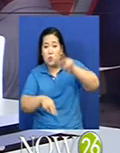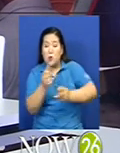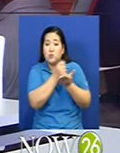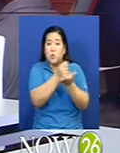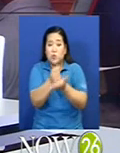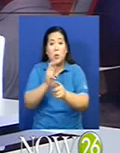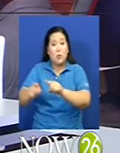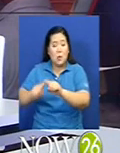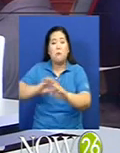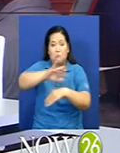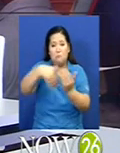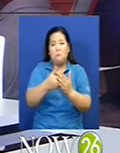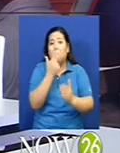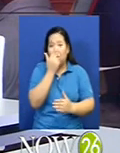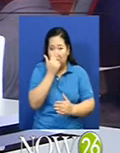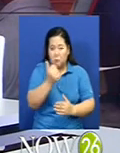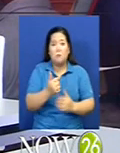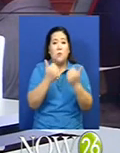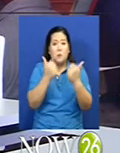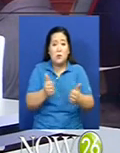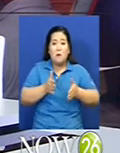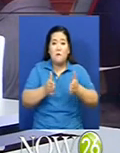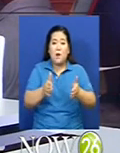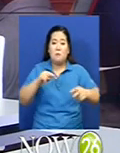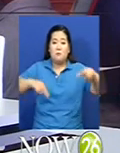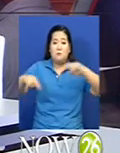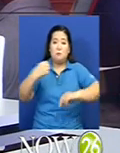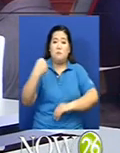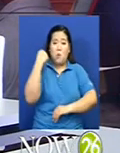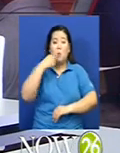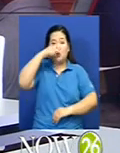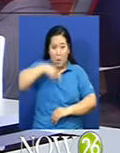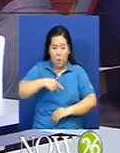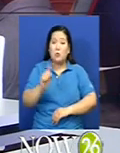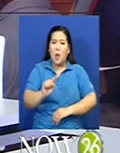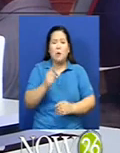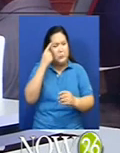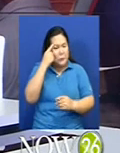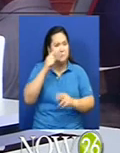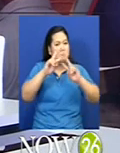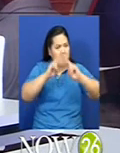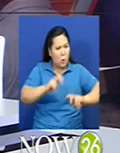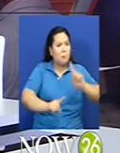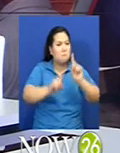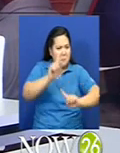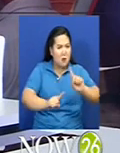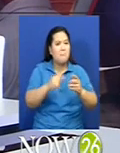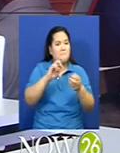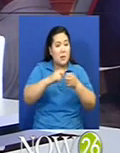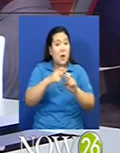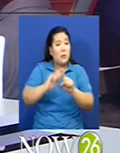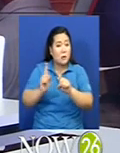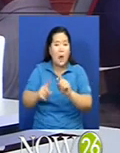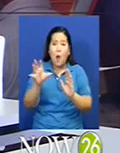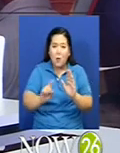พื้นที่ที่เกิดเหตุครับเบื้องต้นฝ่ายความมั่นคงสันนิษฐานได้หลายประเด็นด้วยกันครับแต่เชื่อว่าอาจจะเป็นการสั่งการ